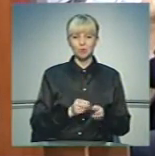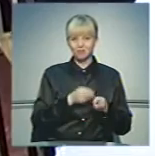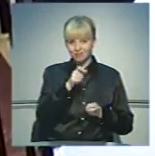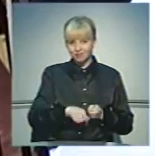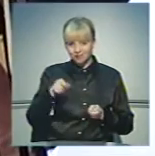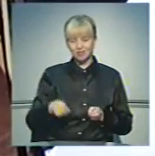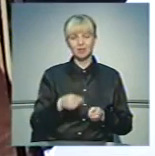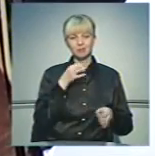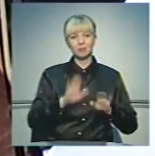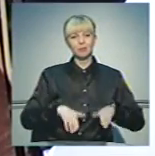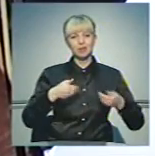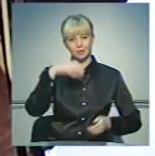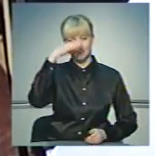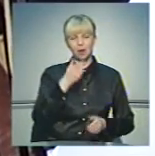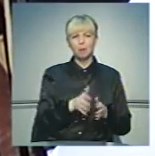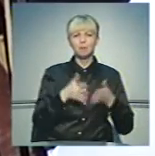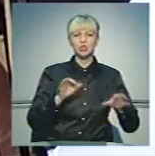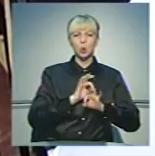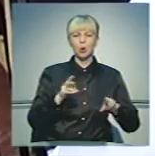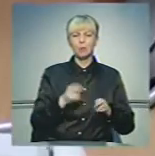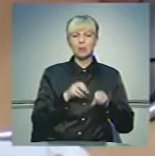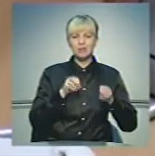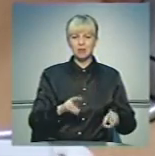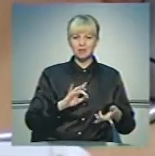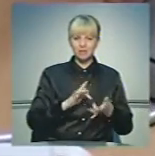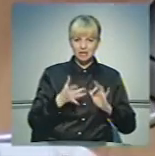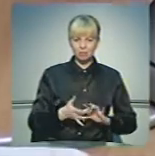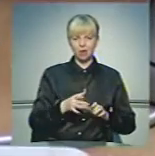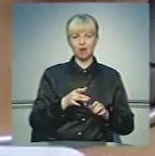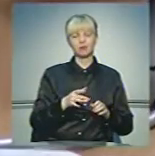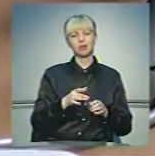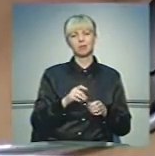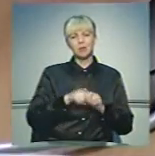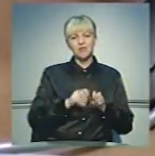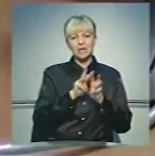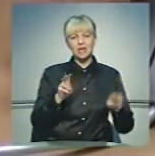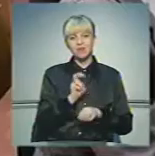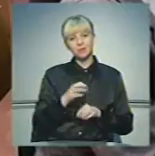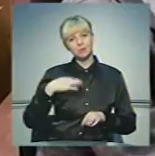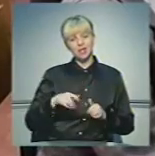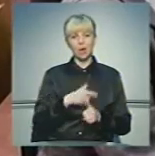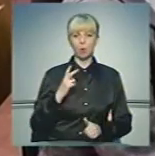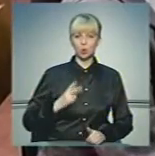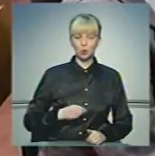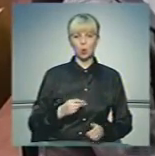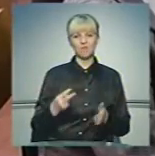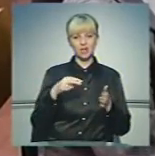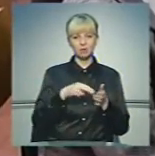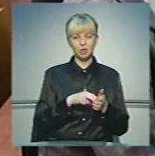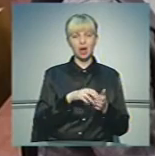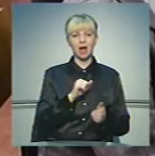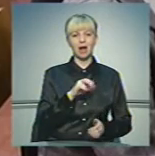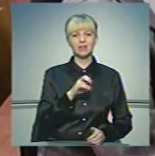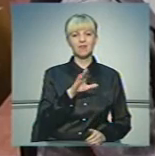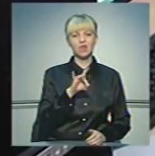зловмисників, фахівці радять батькам більше розповідати про небезпеку в інтернеті, переглядати сайти, які відвідує син чи донька, та вімкнути у